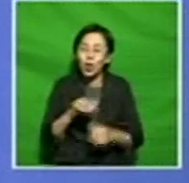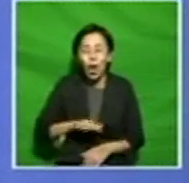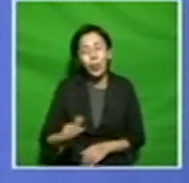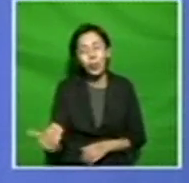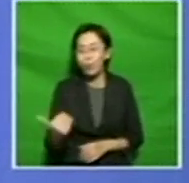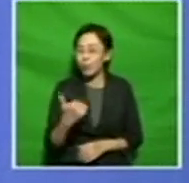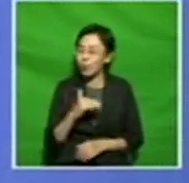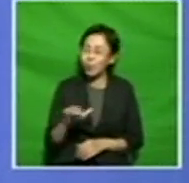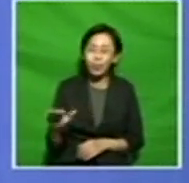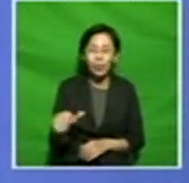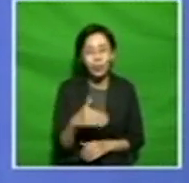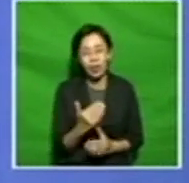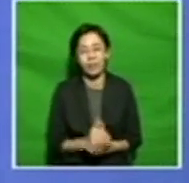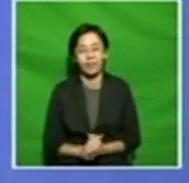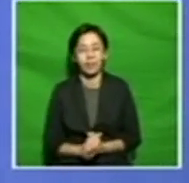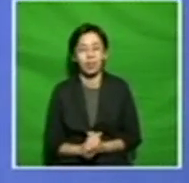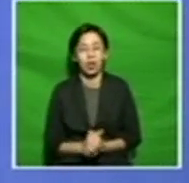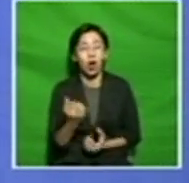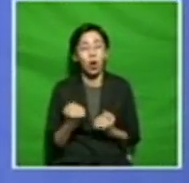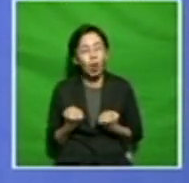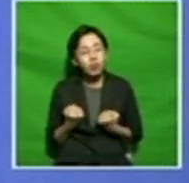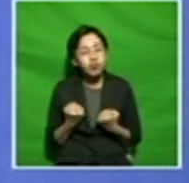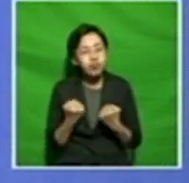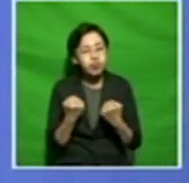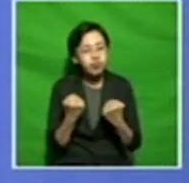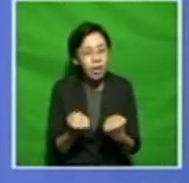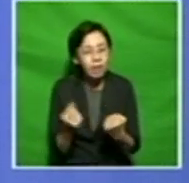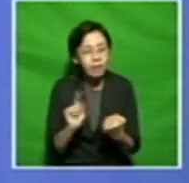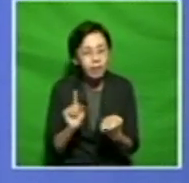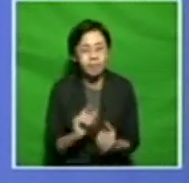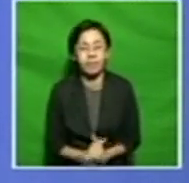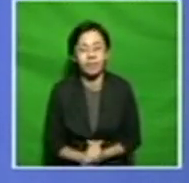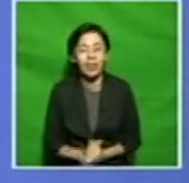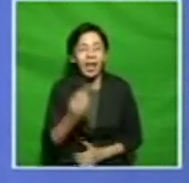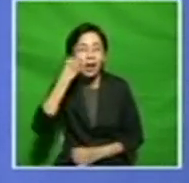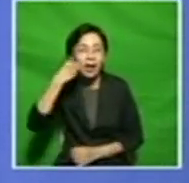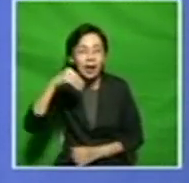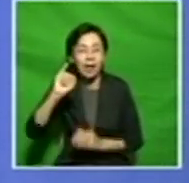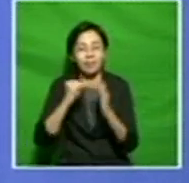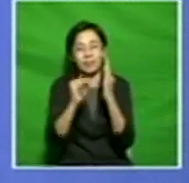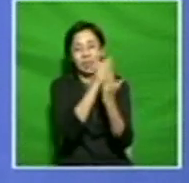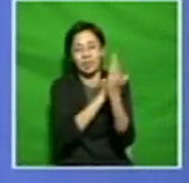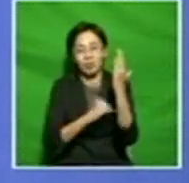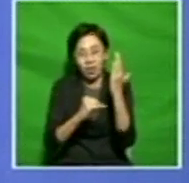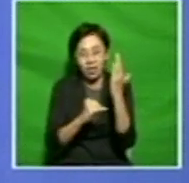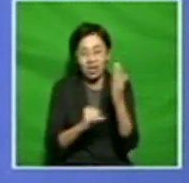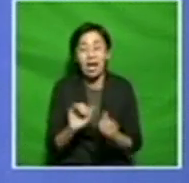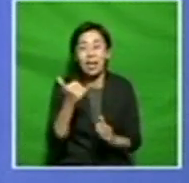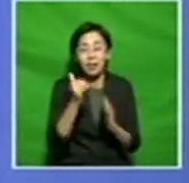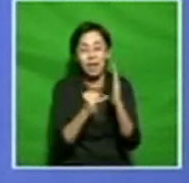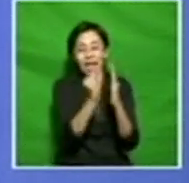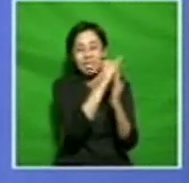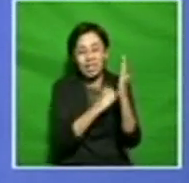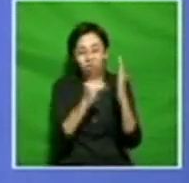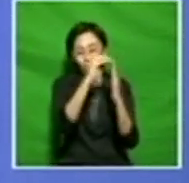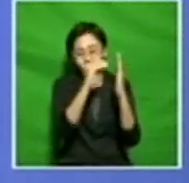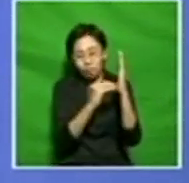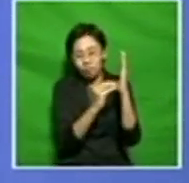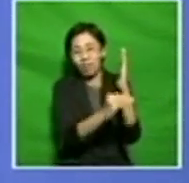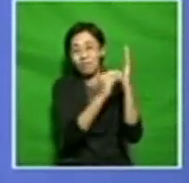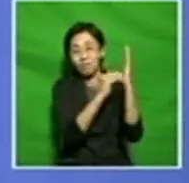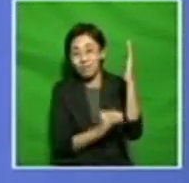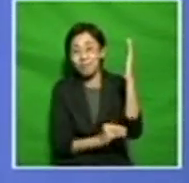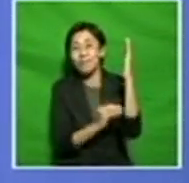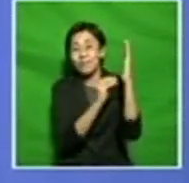างเช่นกลับต่างจังหวัดหรืออยู่ต่างจังหวัดกลับเข้ามาในกรุงเทพมหาน